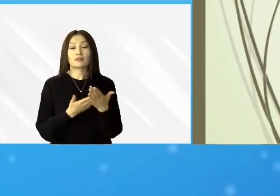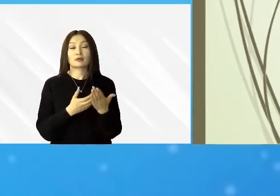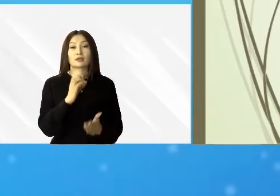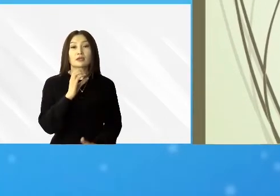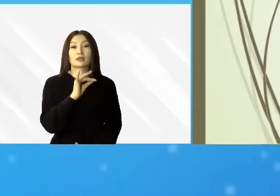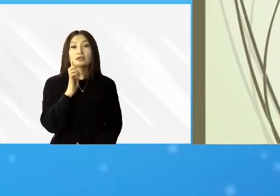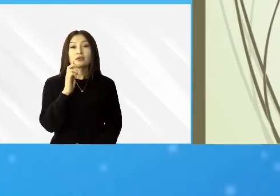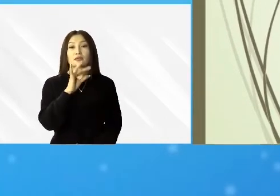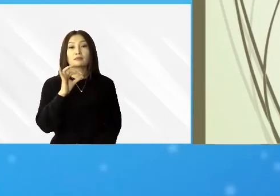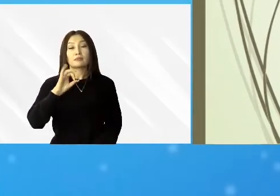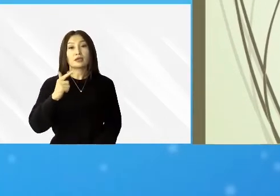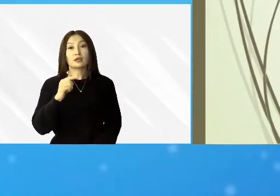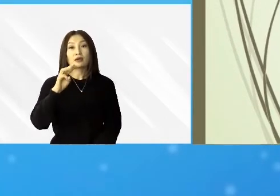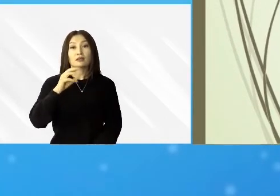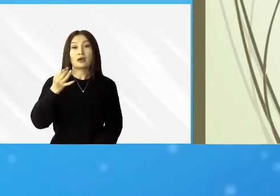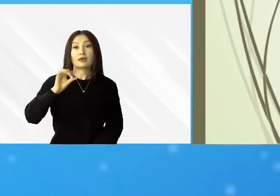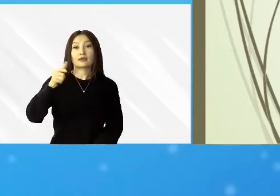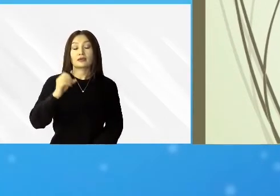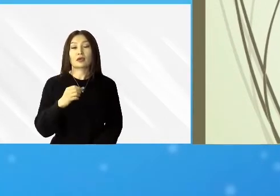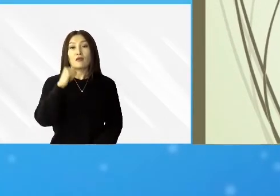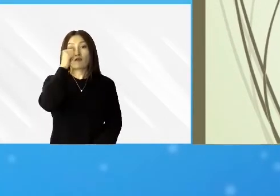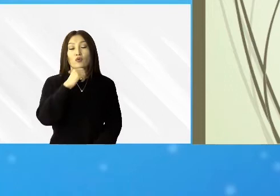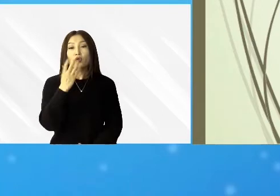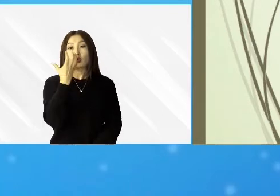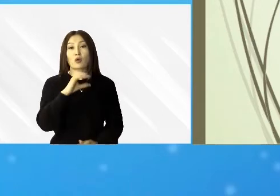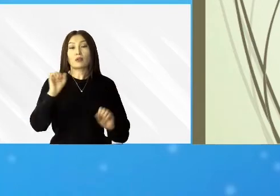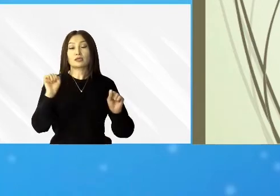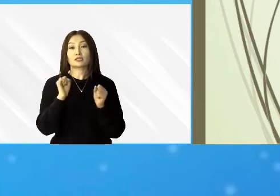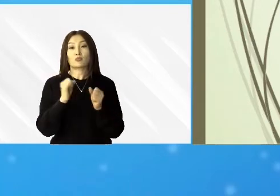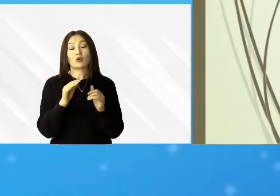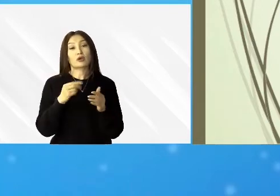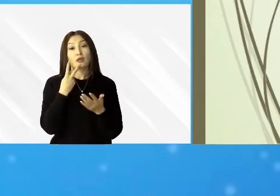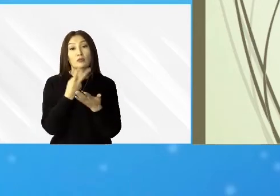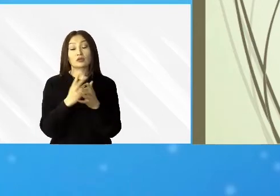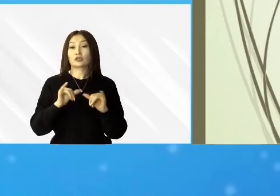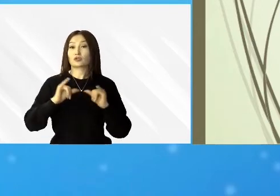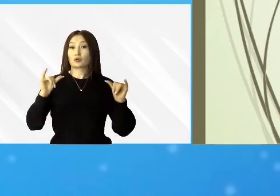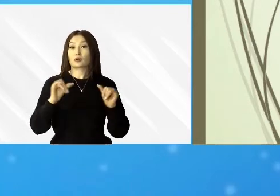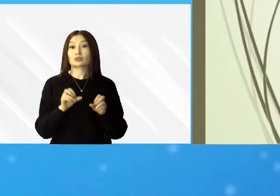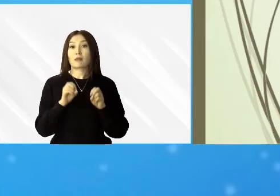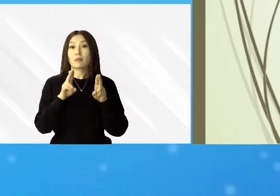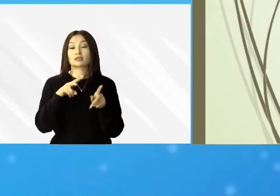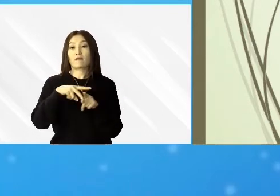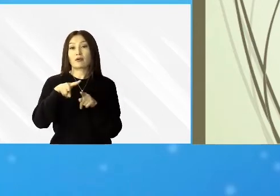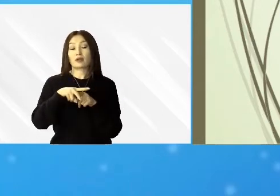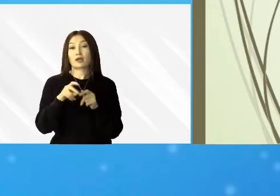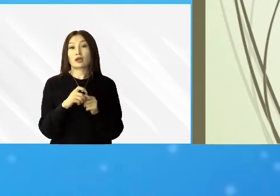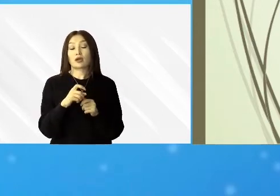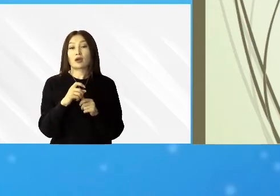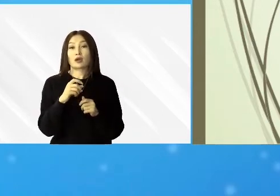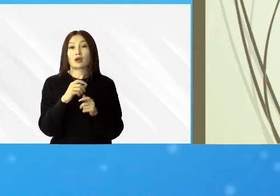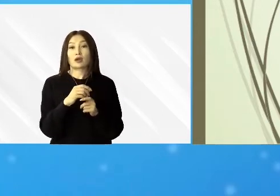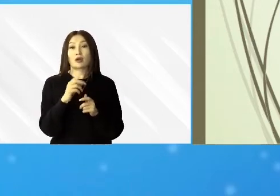Например, в сибирской тайге в годы с теплой зимой наблюдается рост численности опасного вредителя хвойных